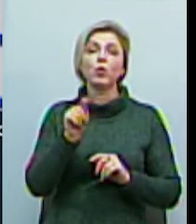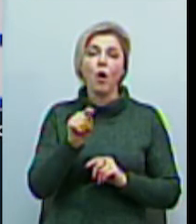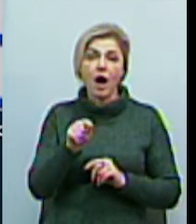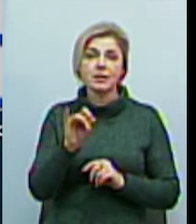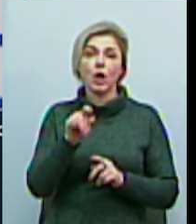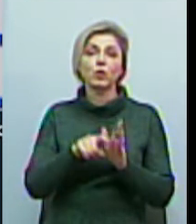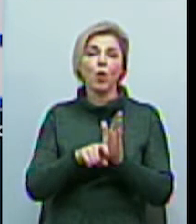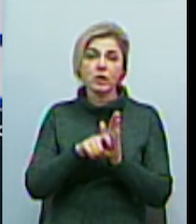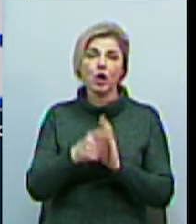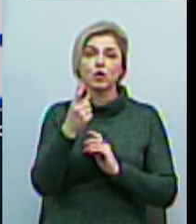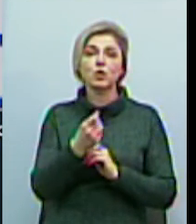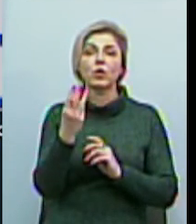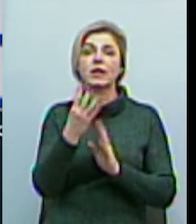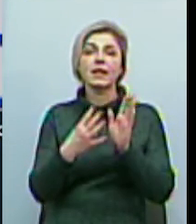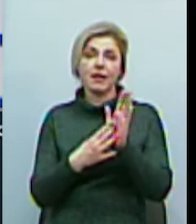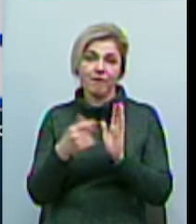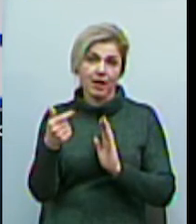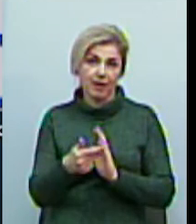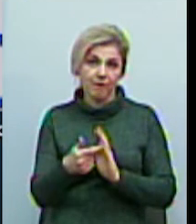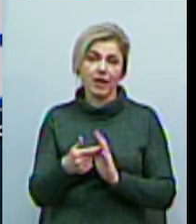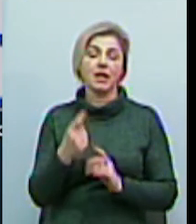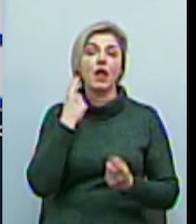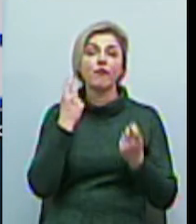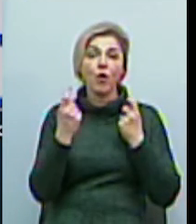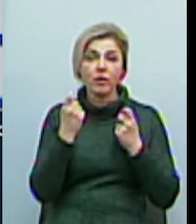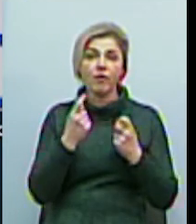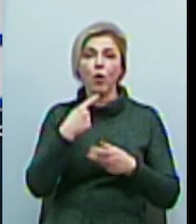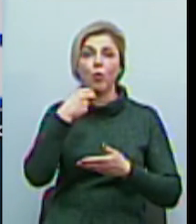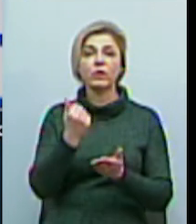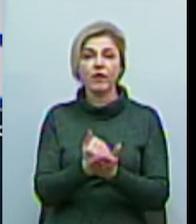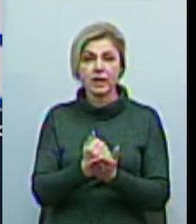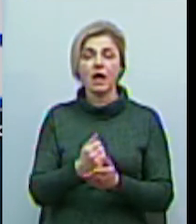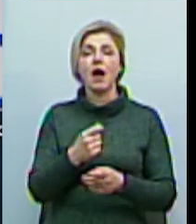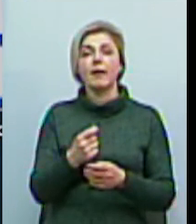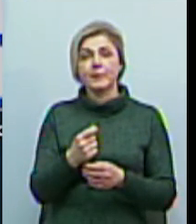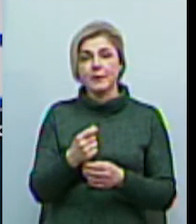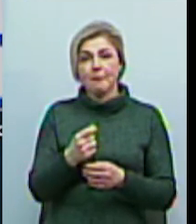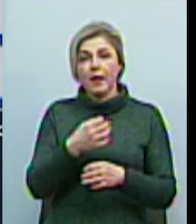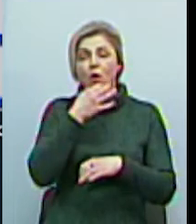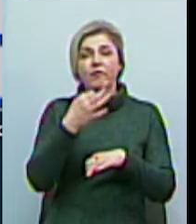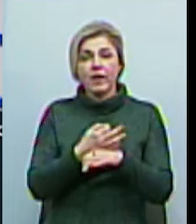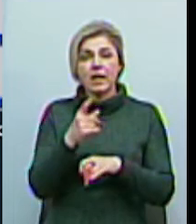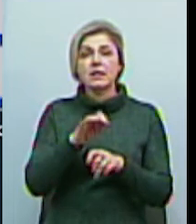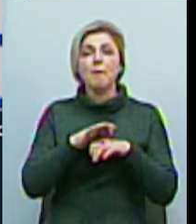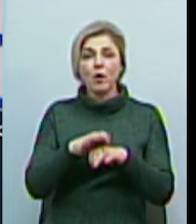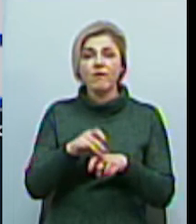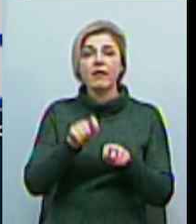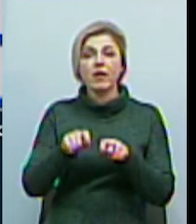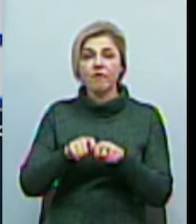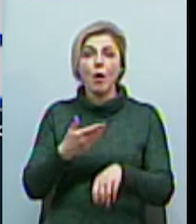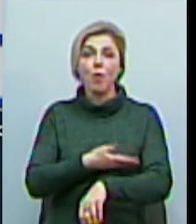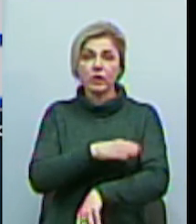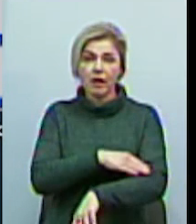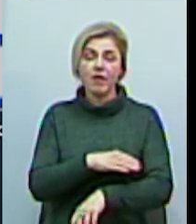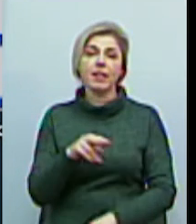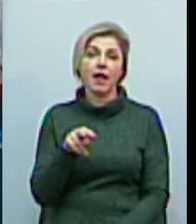та Донеччині – 139 гривень. Інформацію підтвердила відповідальна за проведення ЗНО на Полтавщині